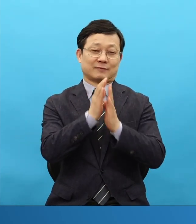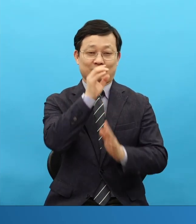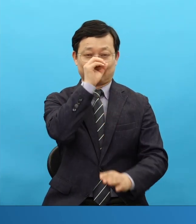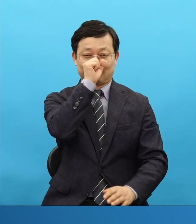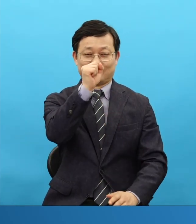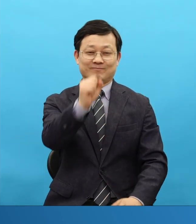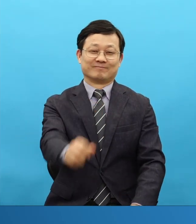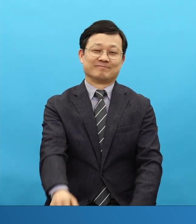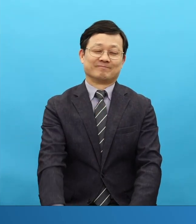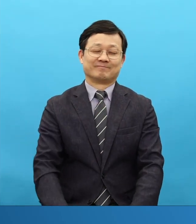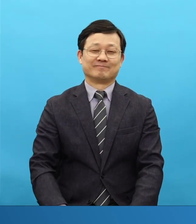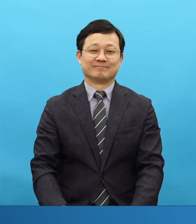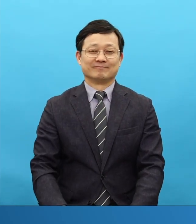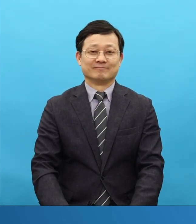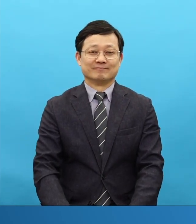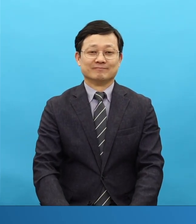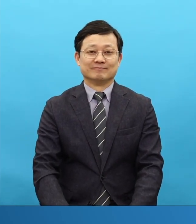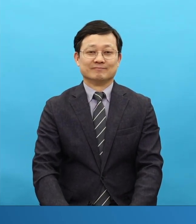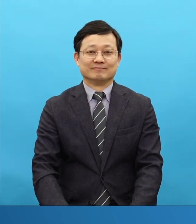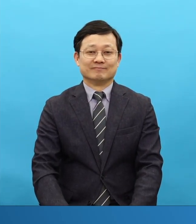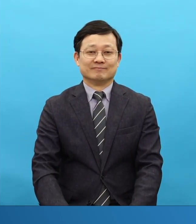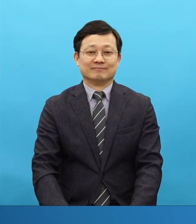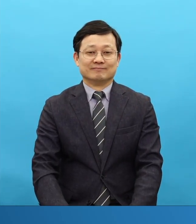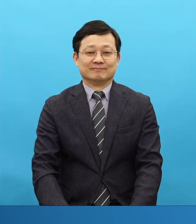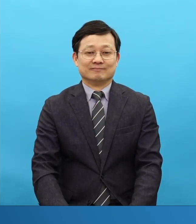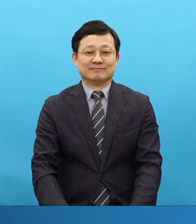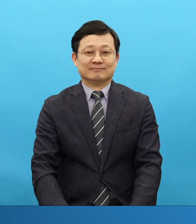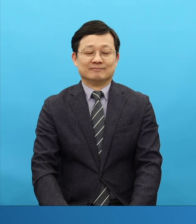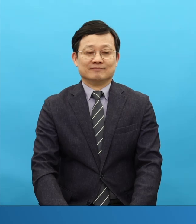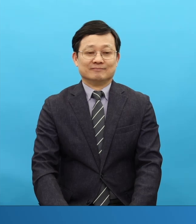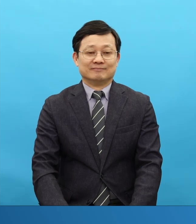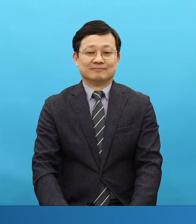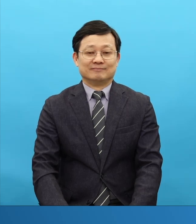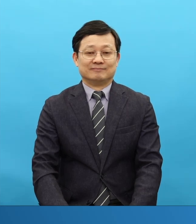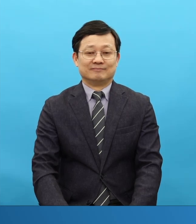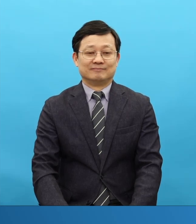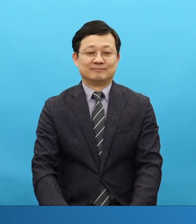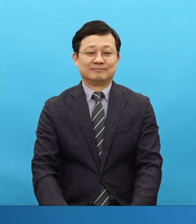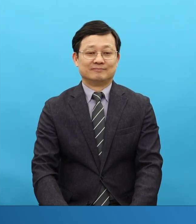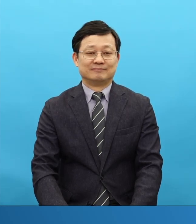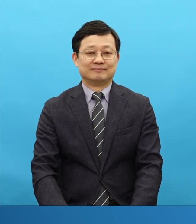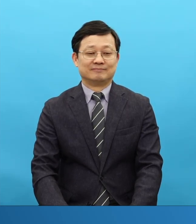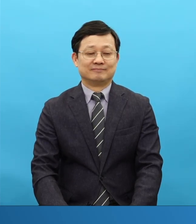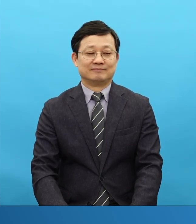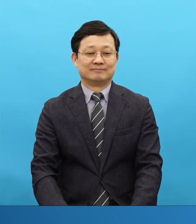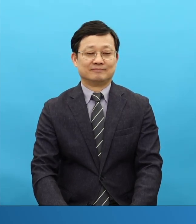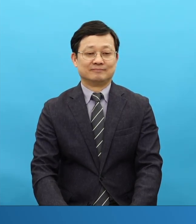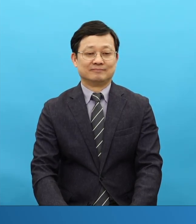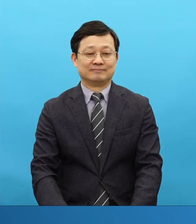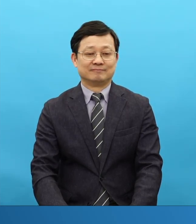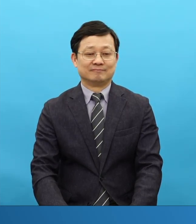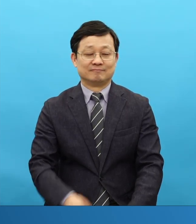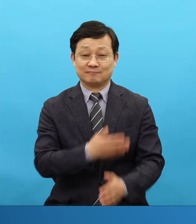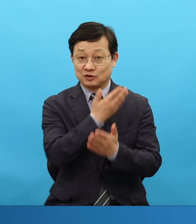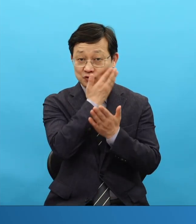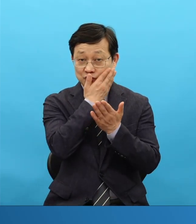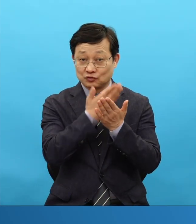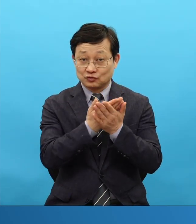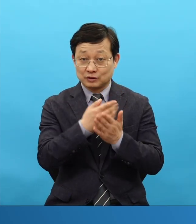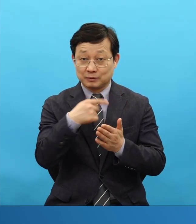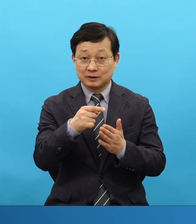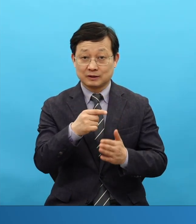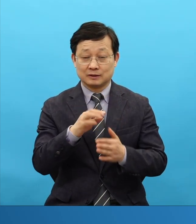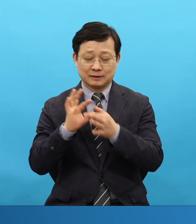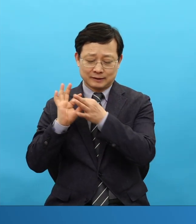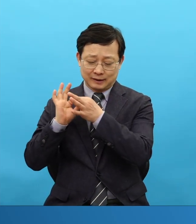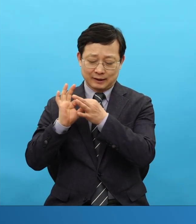and the North Korean missions department, and you put that in your 24-hour prayer. 이게 중요한 거는 요겁니다. 이렇게 But the important thing 기도가 되어질